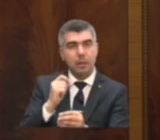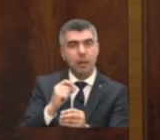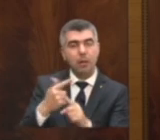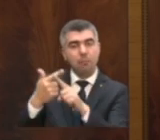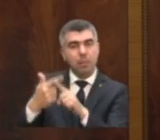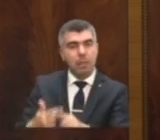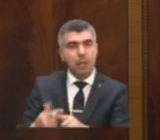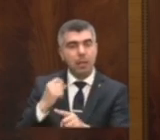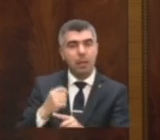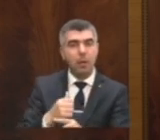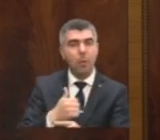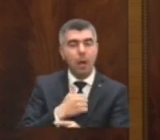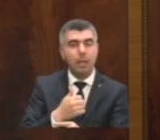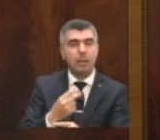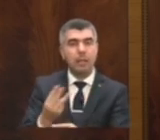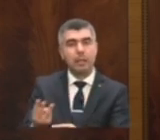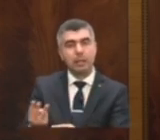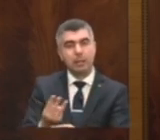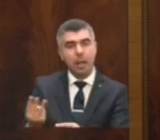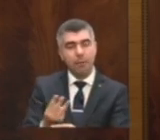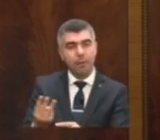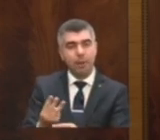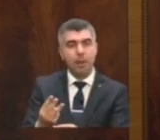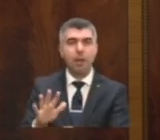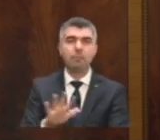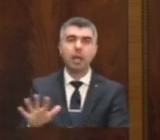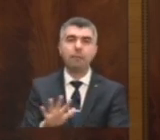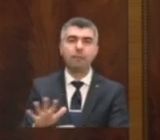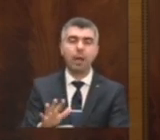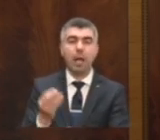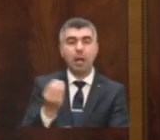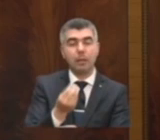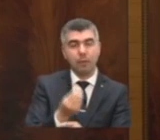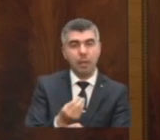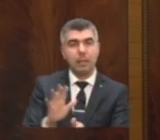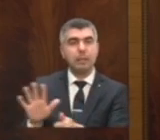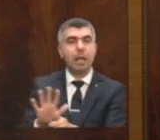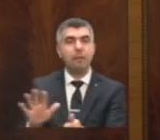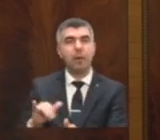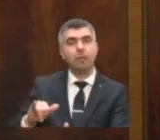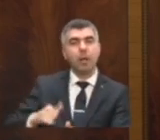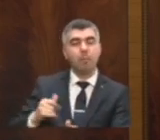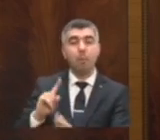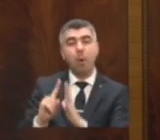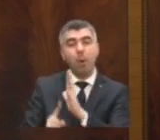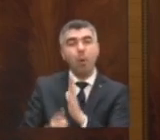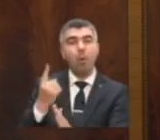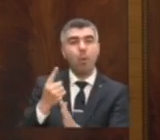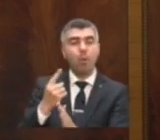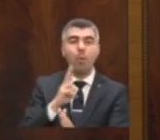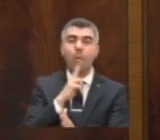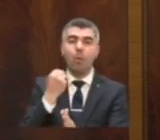التغذية الفردية من 30 إلى 50 درهم بالنسبة للأطفال و60 درهم بالنسبة للشباب، وهذه أول مرة كدار في هذه